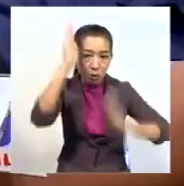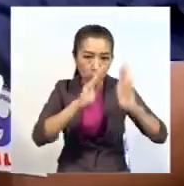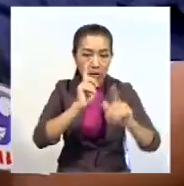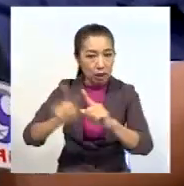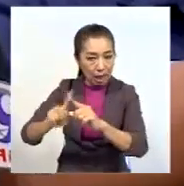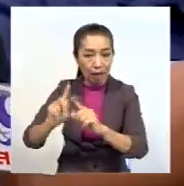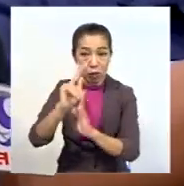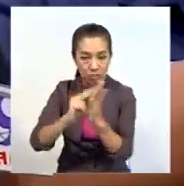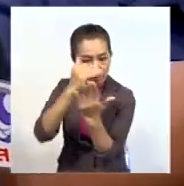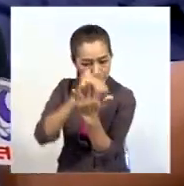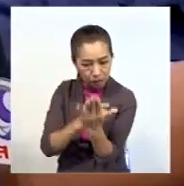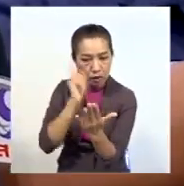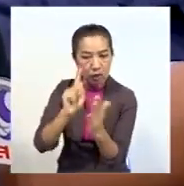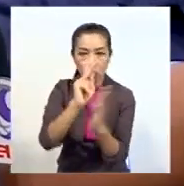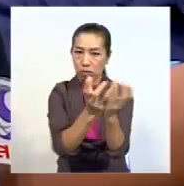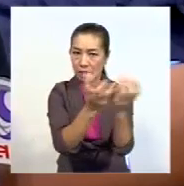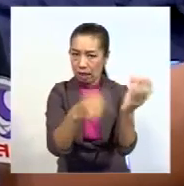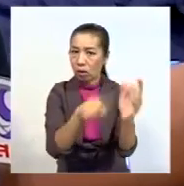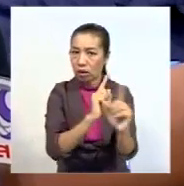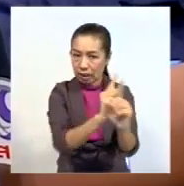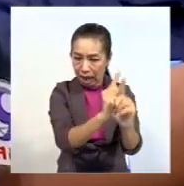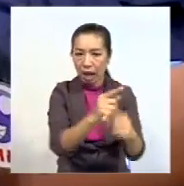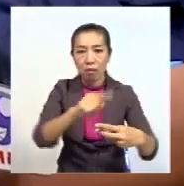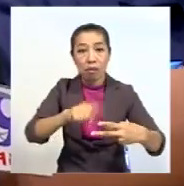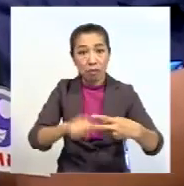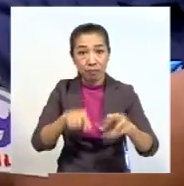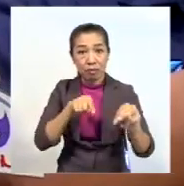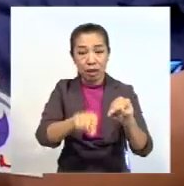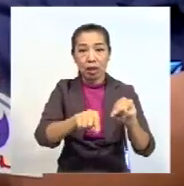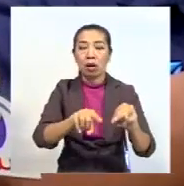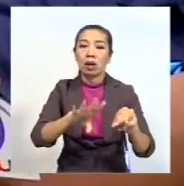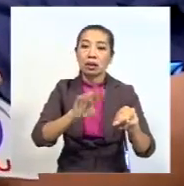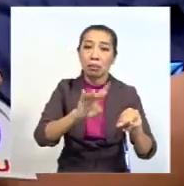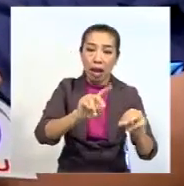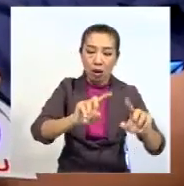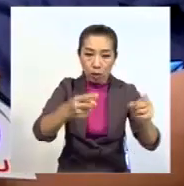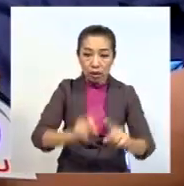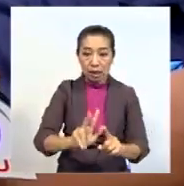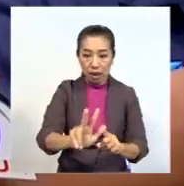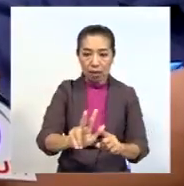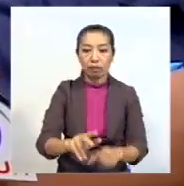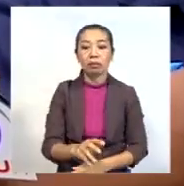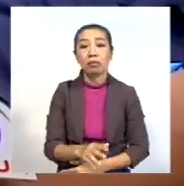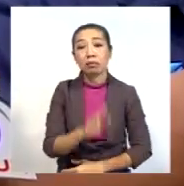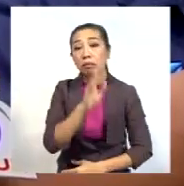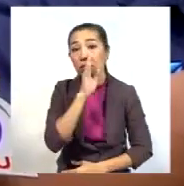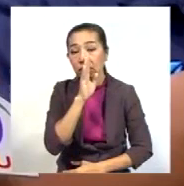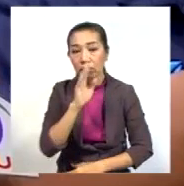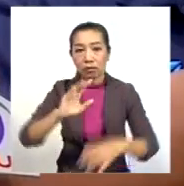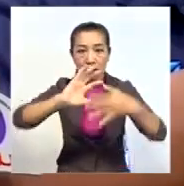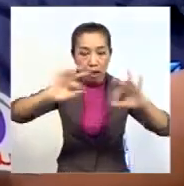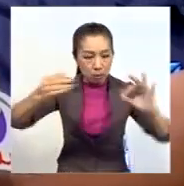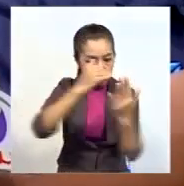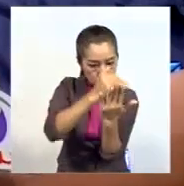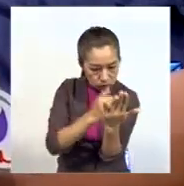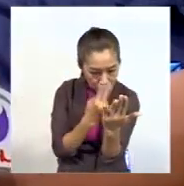รรมนูญด้วยจึงมี2กรณีเพราะ2กรณีในมาตรา148วรรค3ก็บัญญัติต่อไปว่าถ้าข้อความใดที่ต